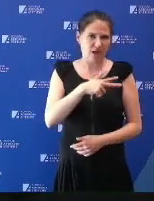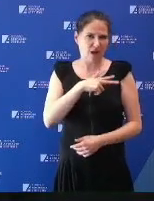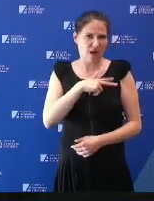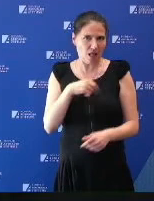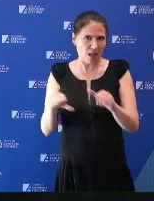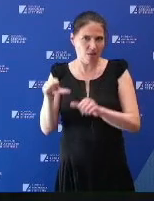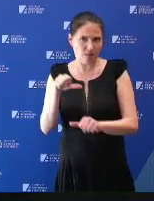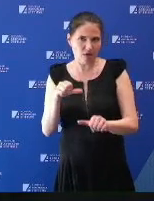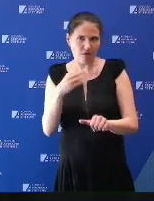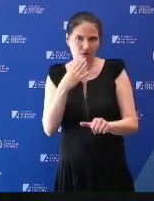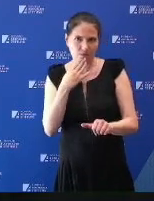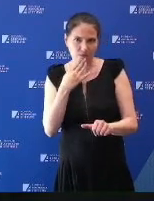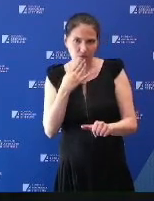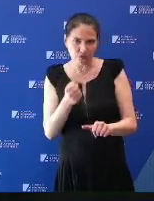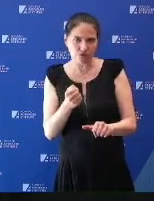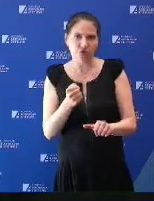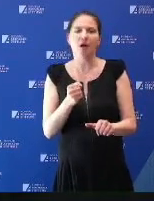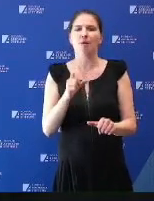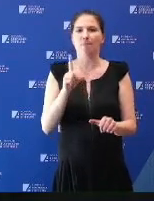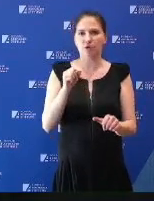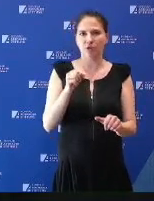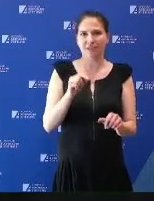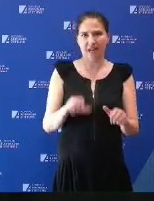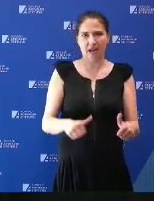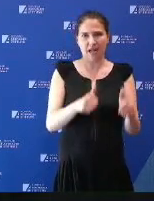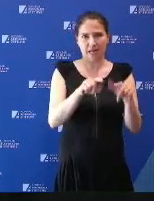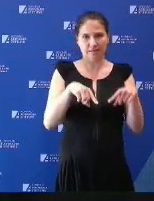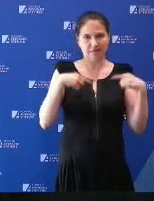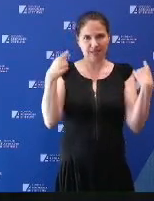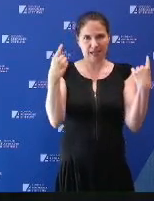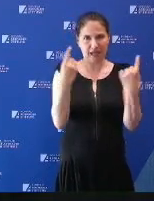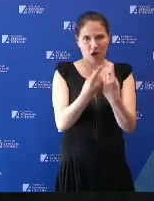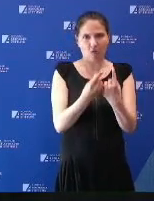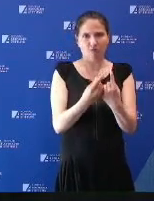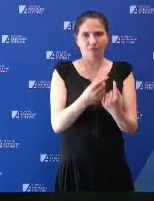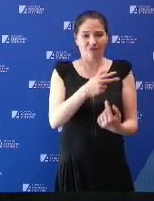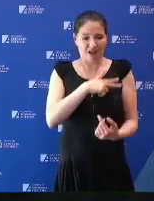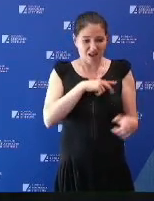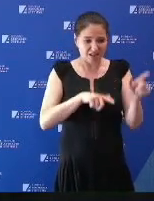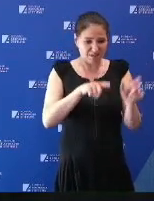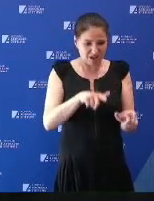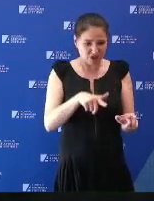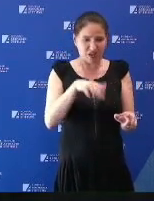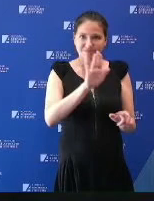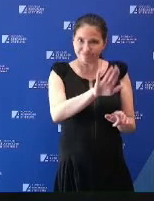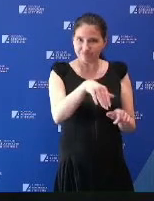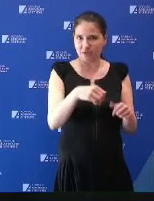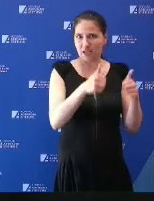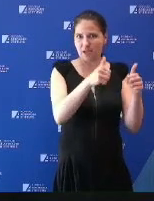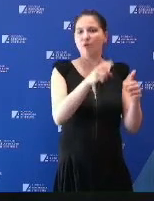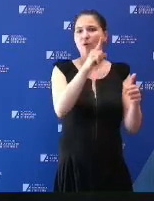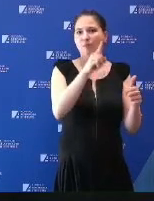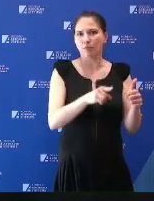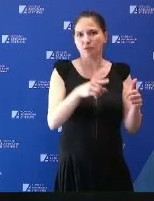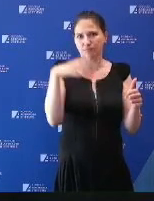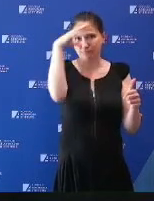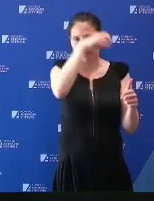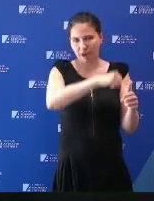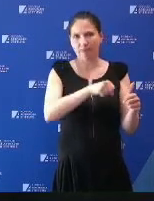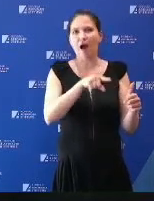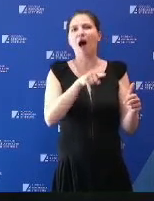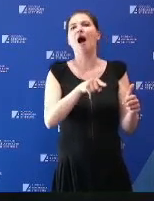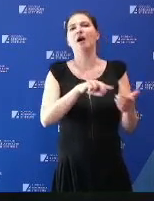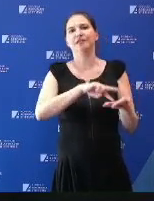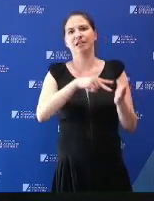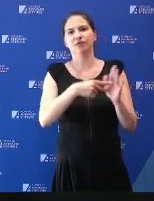auch den Lebensraum als ein Reallabor vielleicht auch zu begreifen und zu sehen, was können diese Technologien denn auch